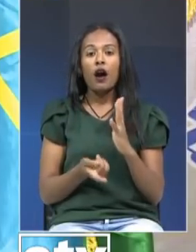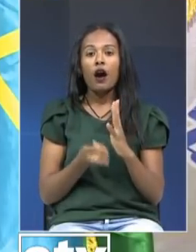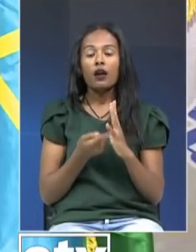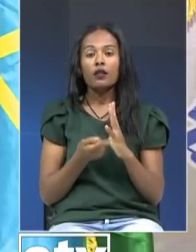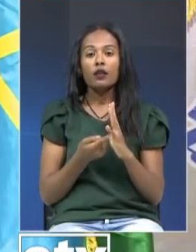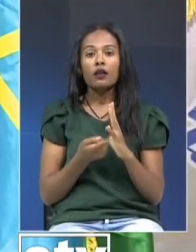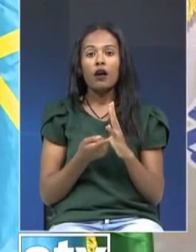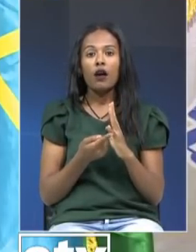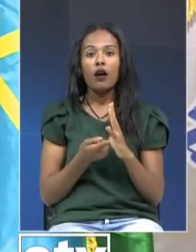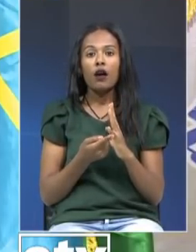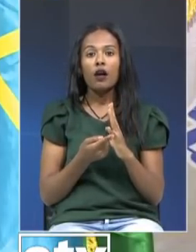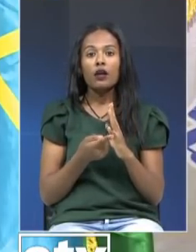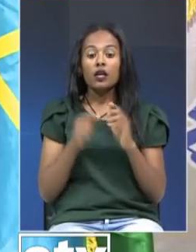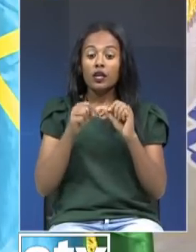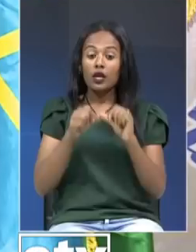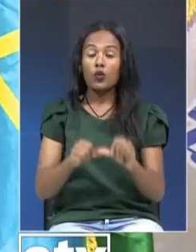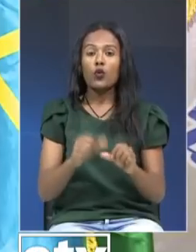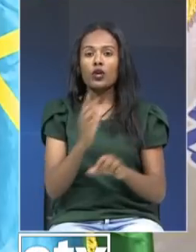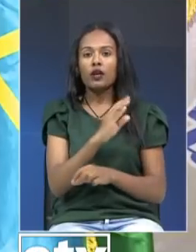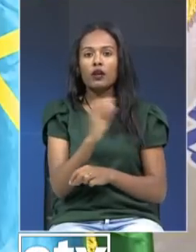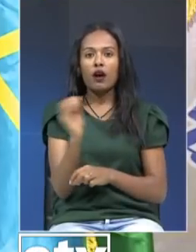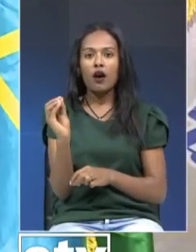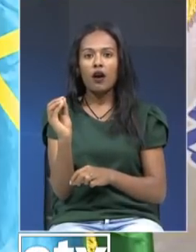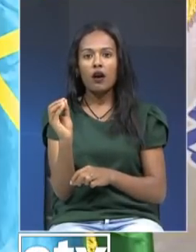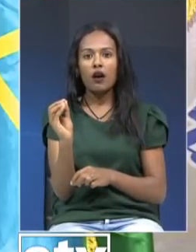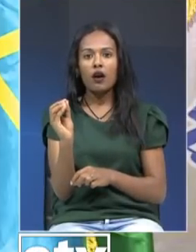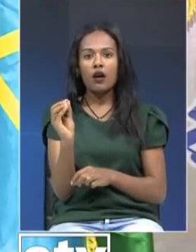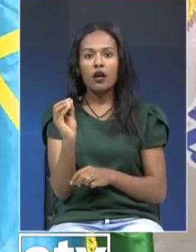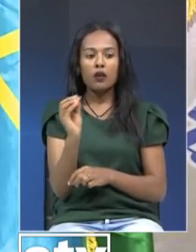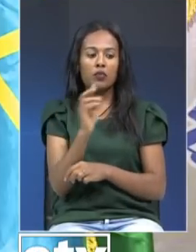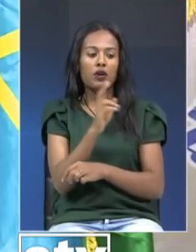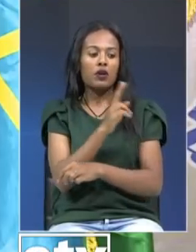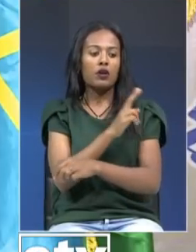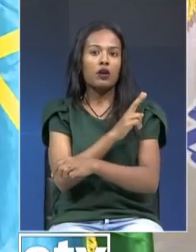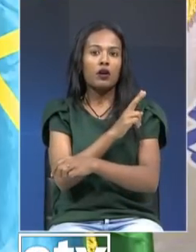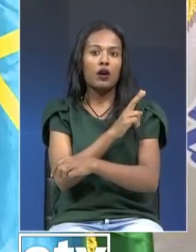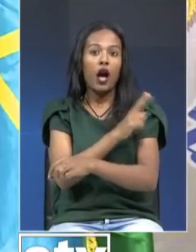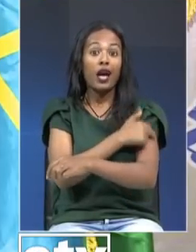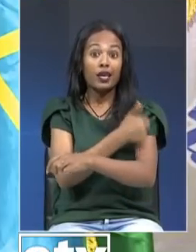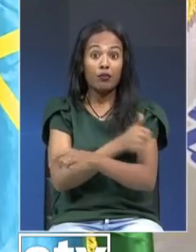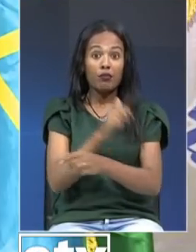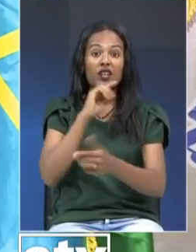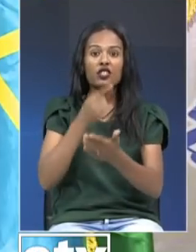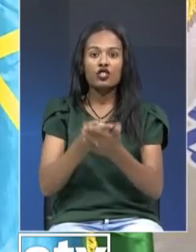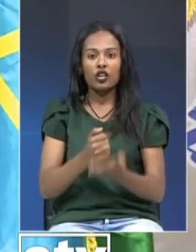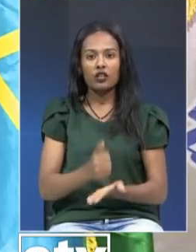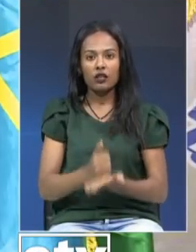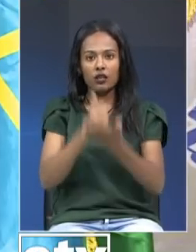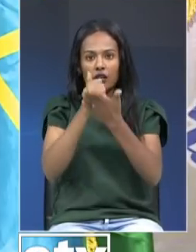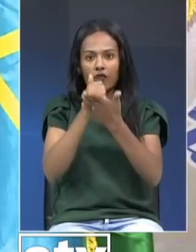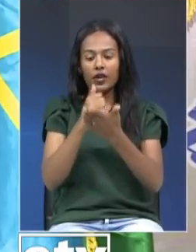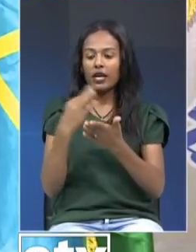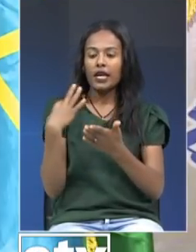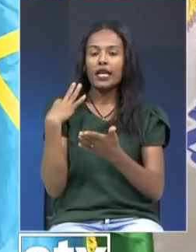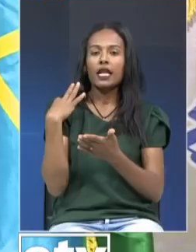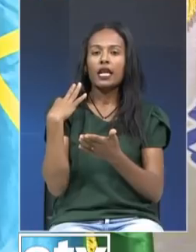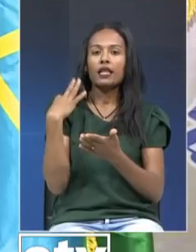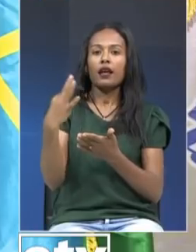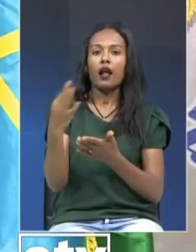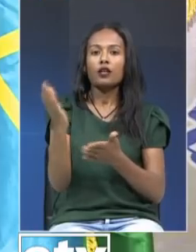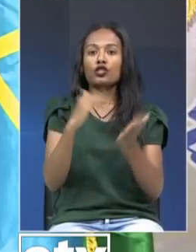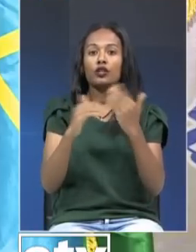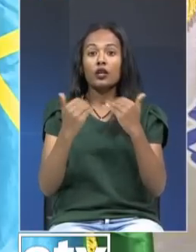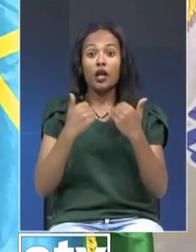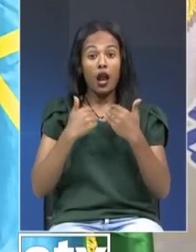አራተኛ የቆየና በሐኪም ማስረጃ የተደገፈ የጤና እክል